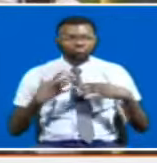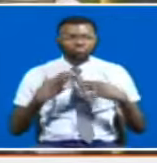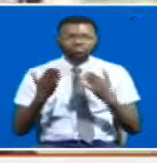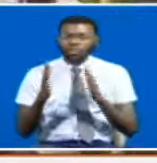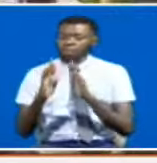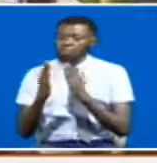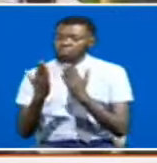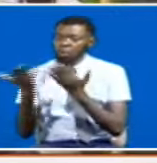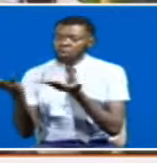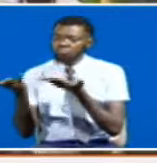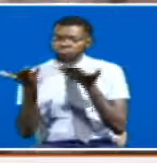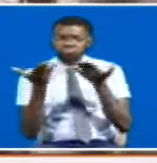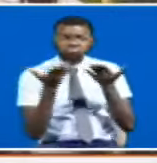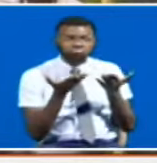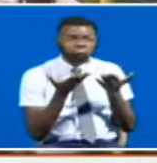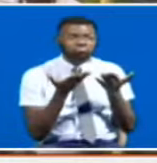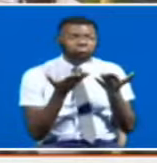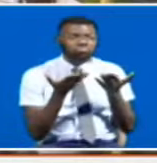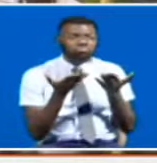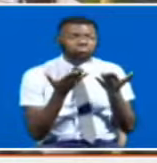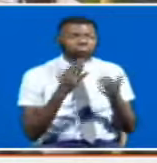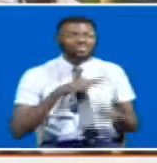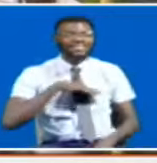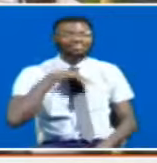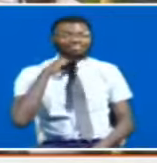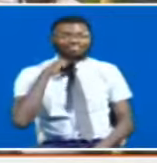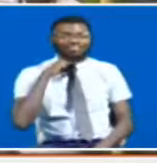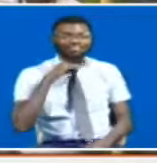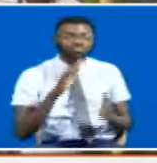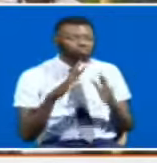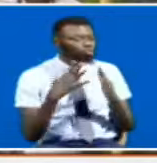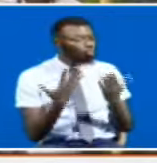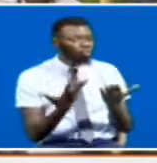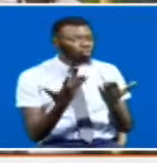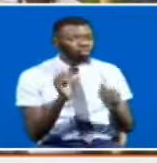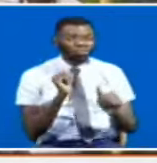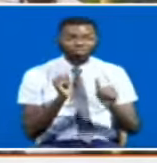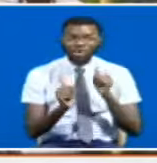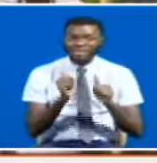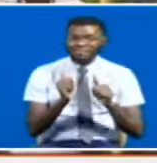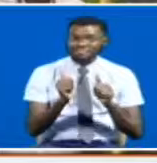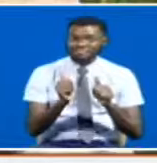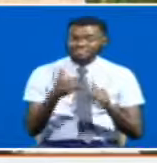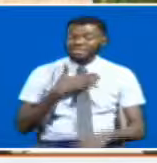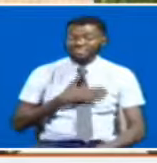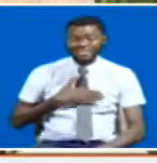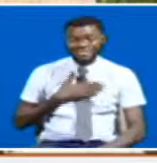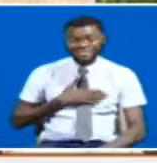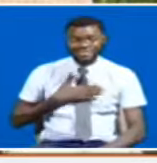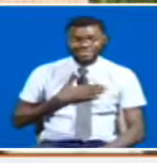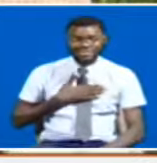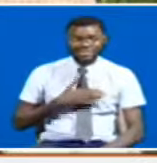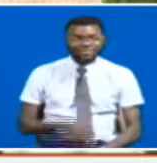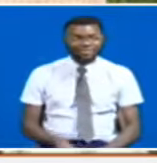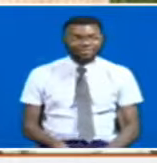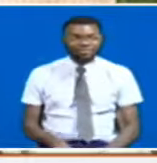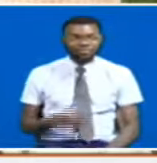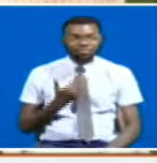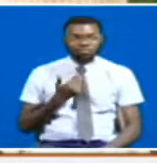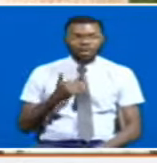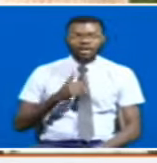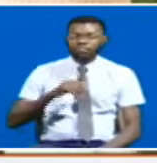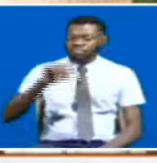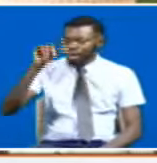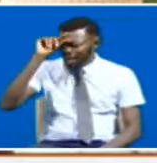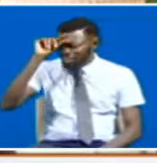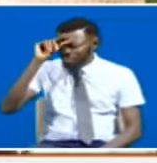kama watu wako wai ama wamepoteza uhai wao. Tafadhali. So tungependa serikali ya kwamba